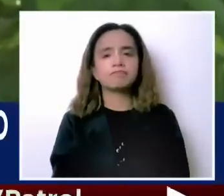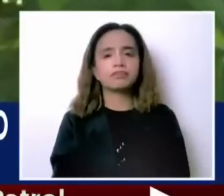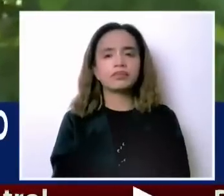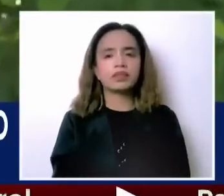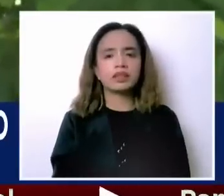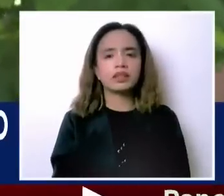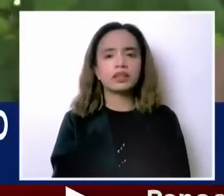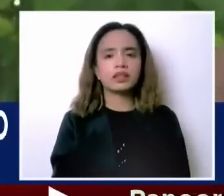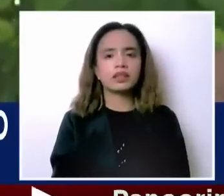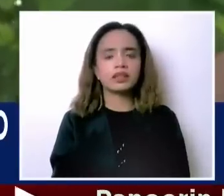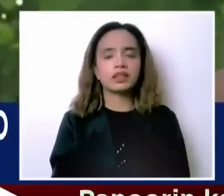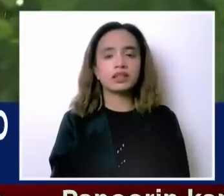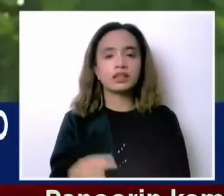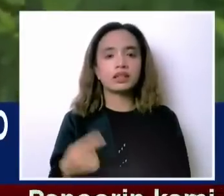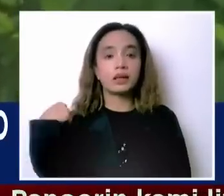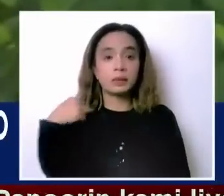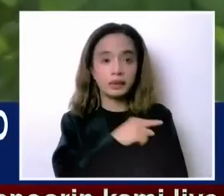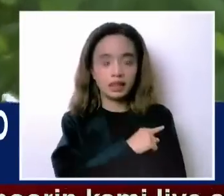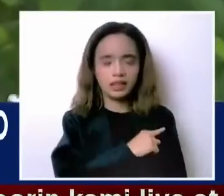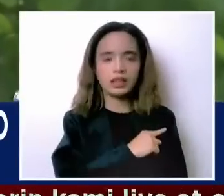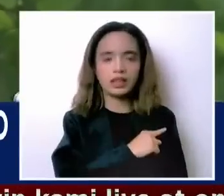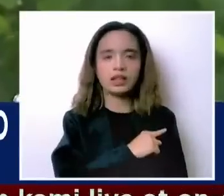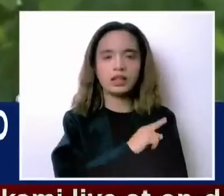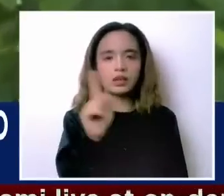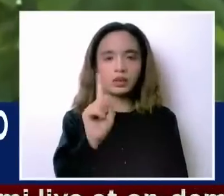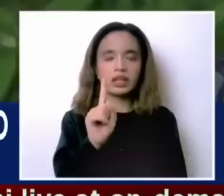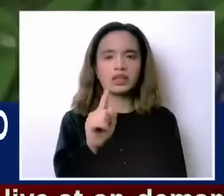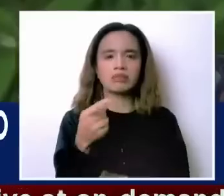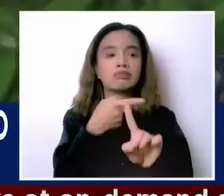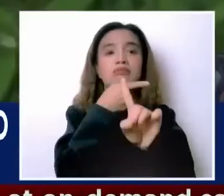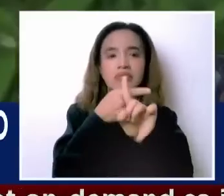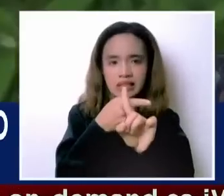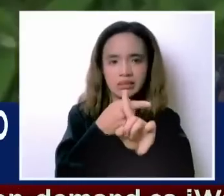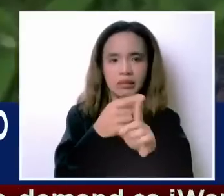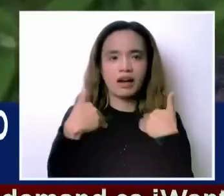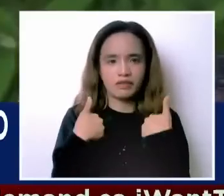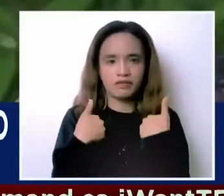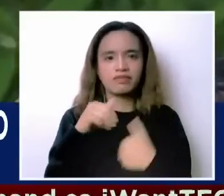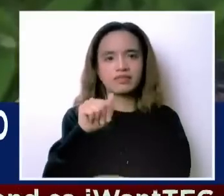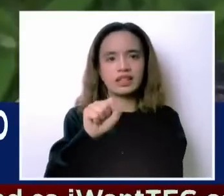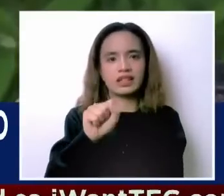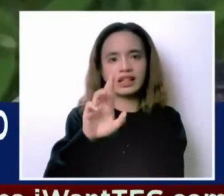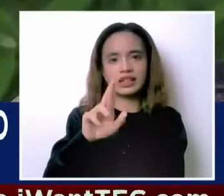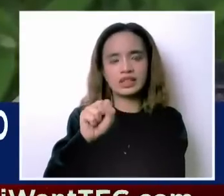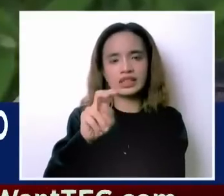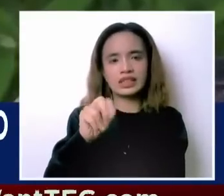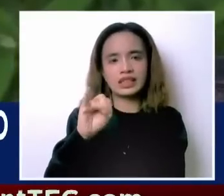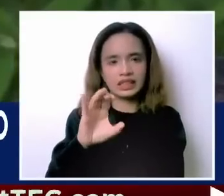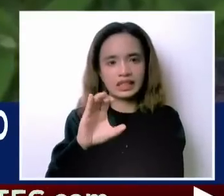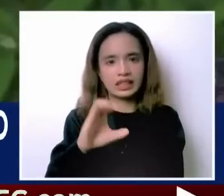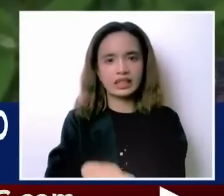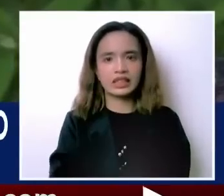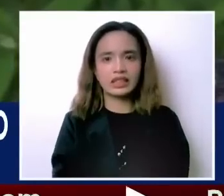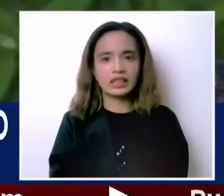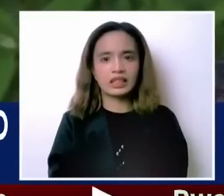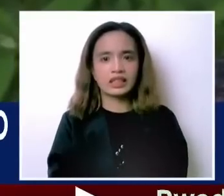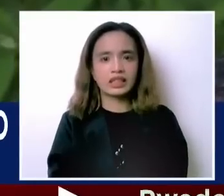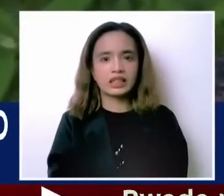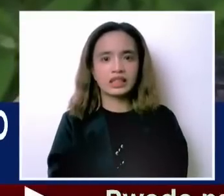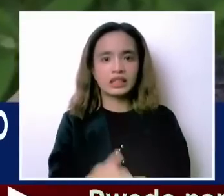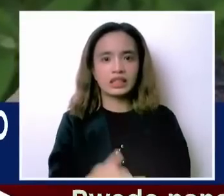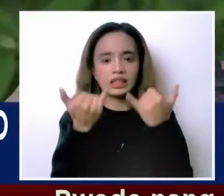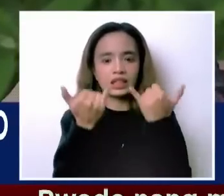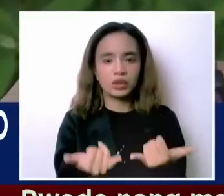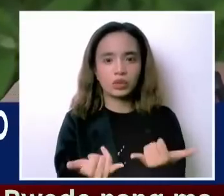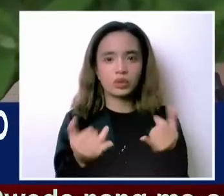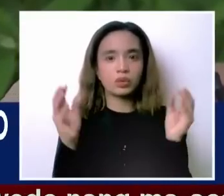po ay isa sa positive sa arsenic. Sa ngayon talaga ho walang pondo ang barangay para sa ganitong